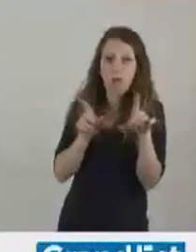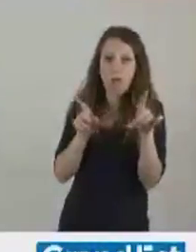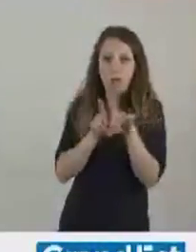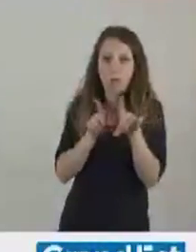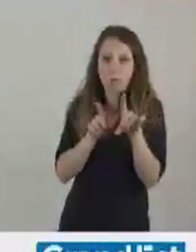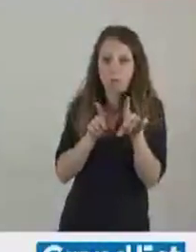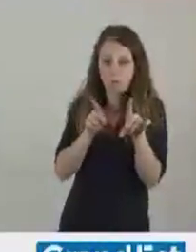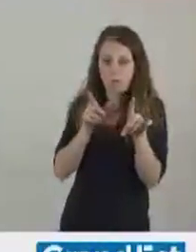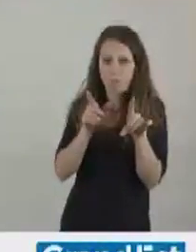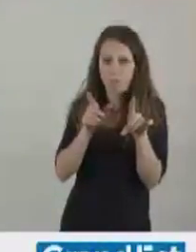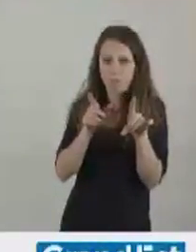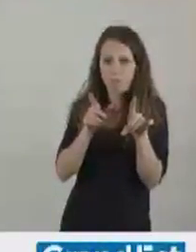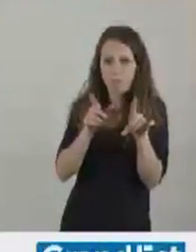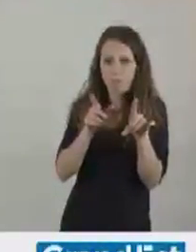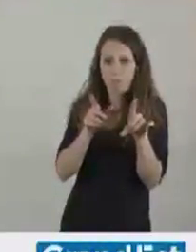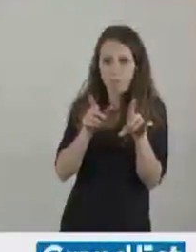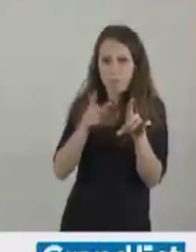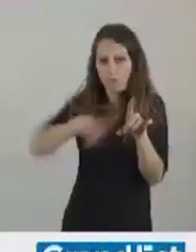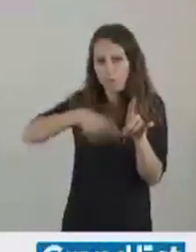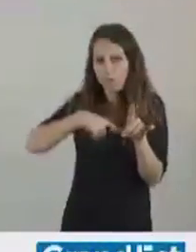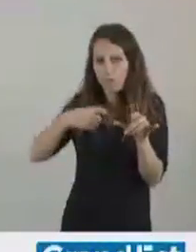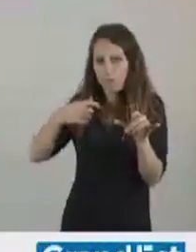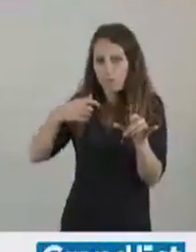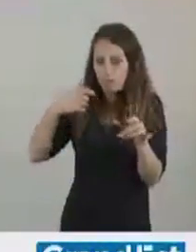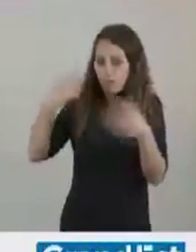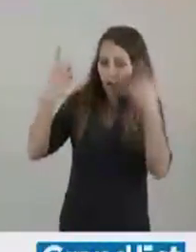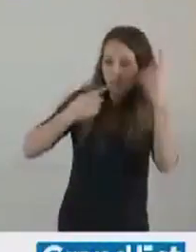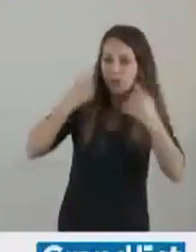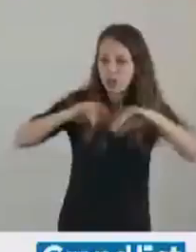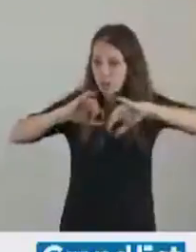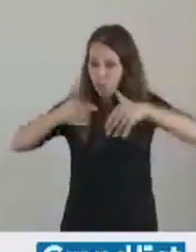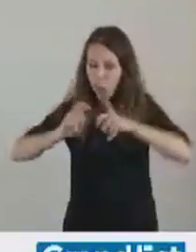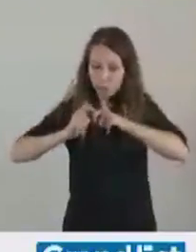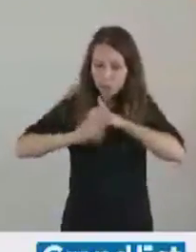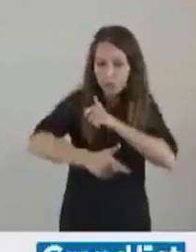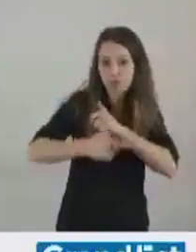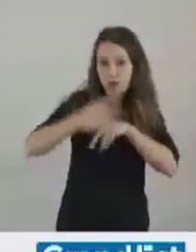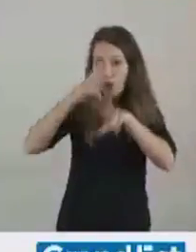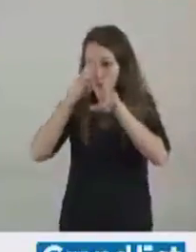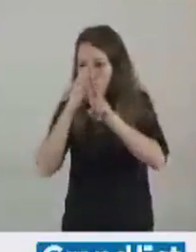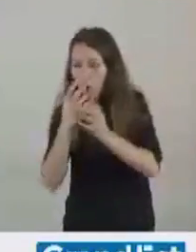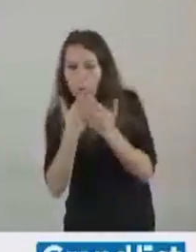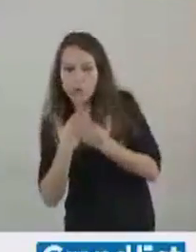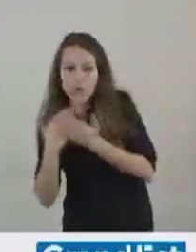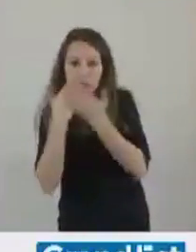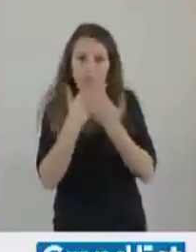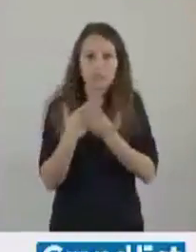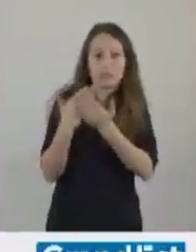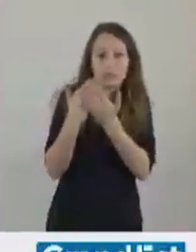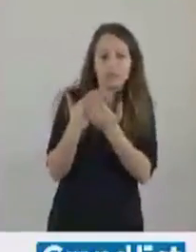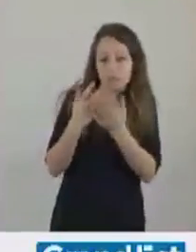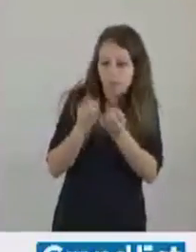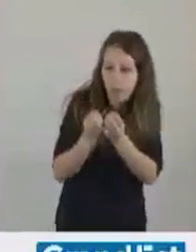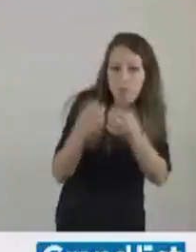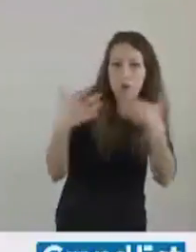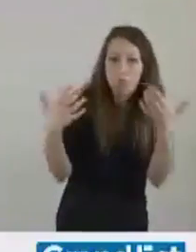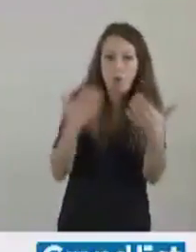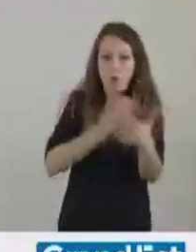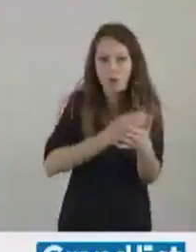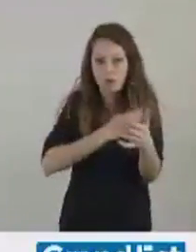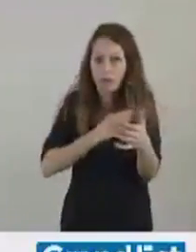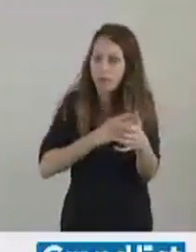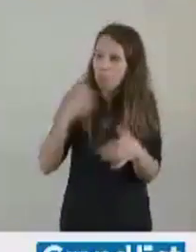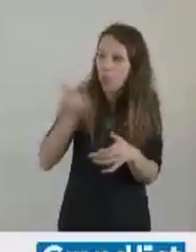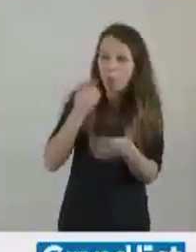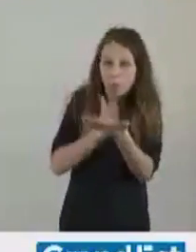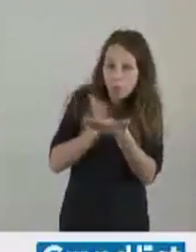nous réfléchissons, en lien avec la recherche, avec le développement, avec l'innovation, qui bien sûr se fait préférentiellement